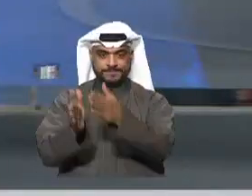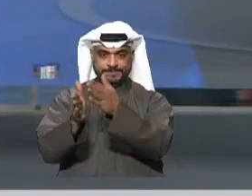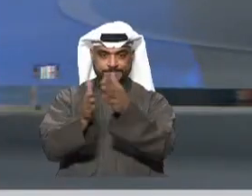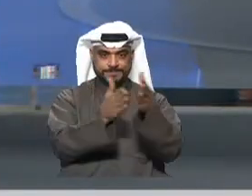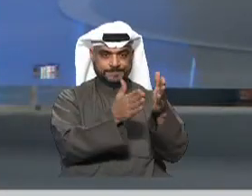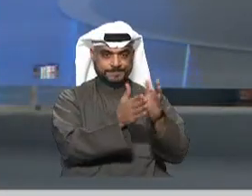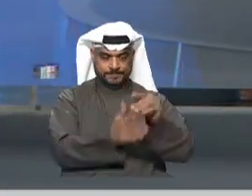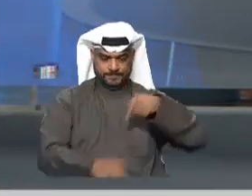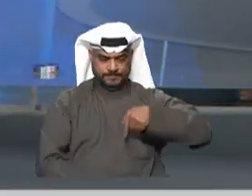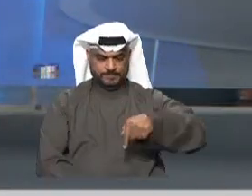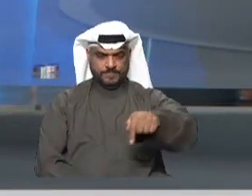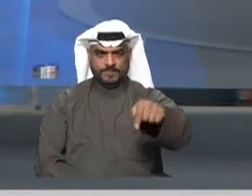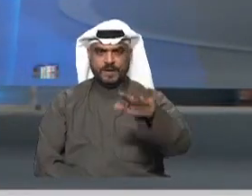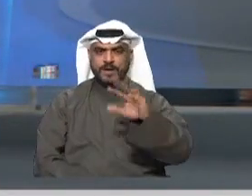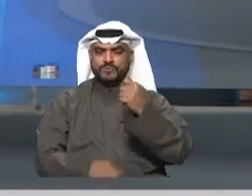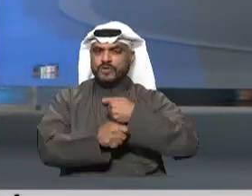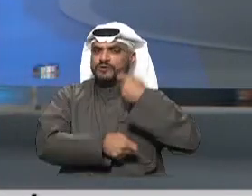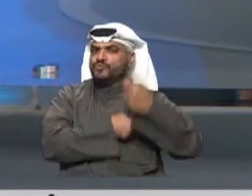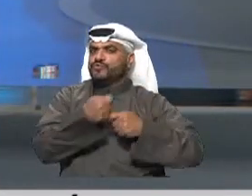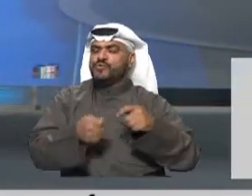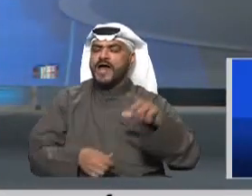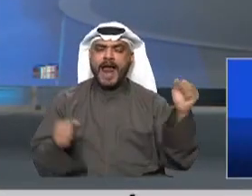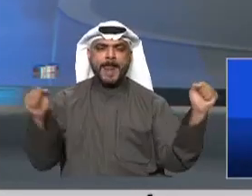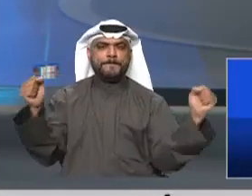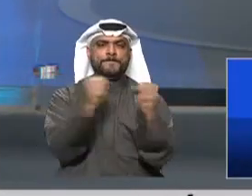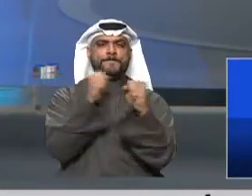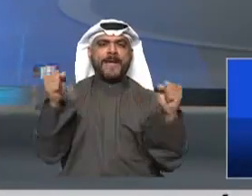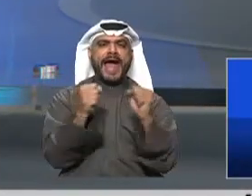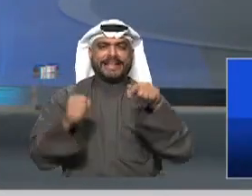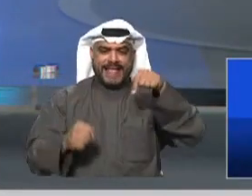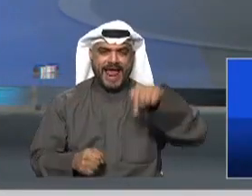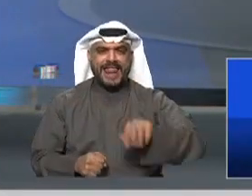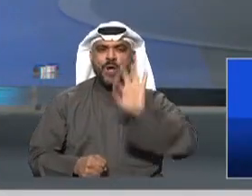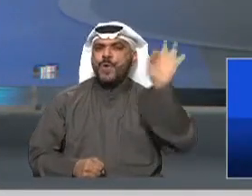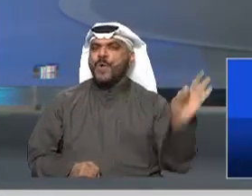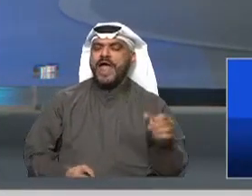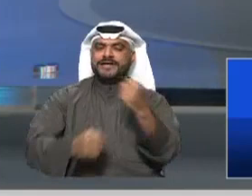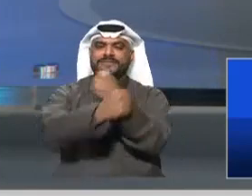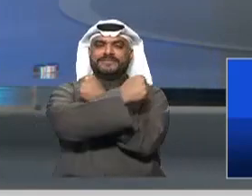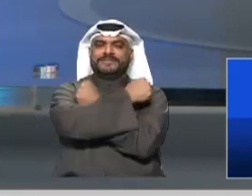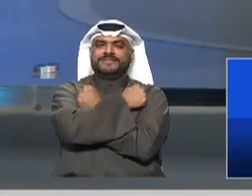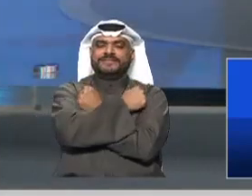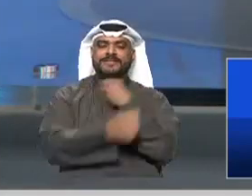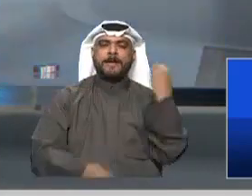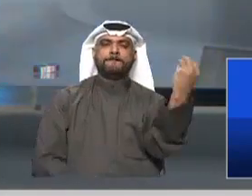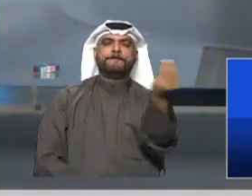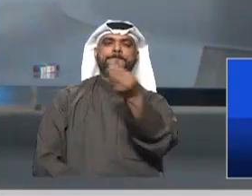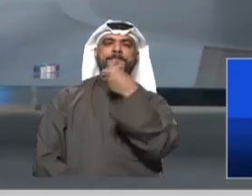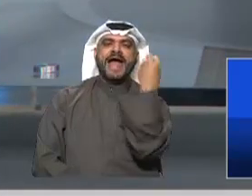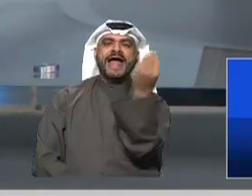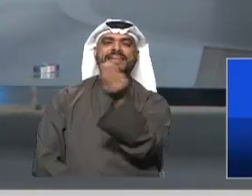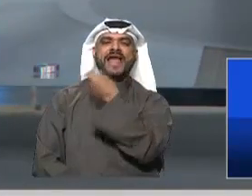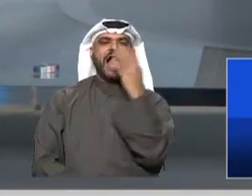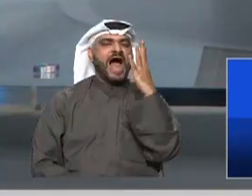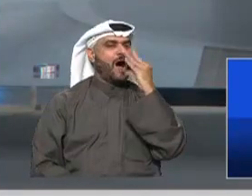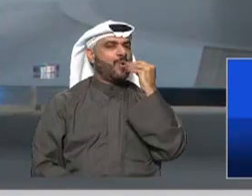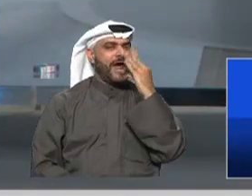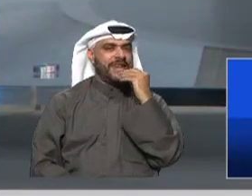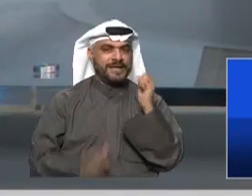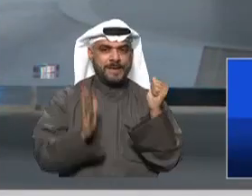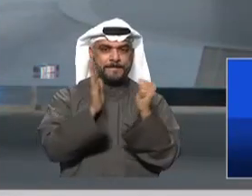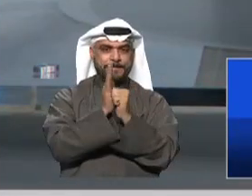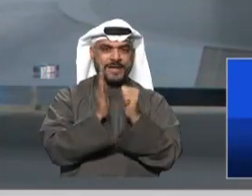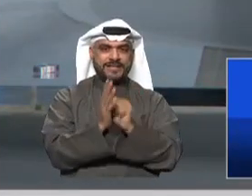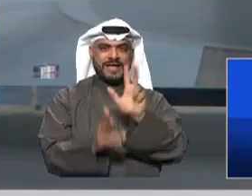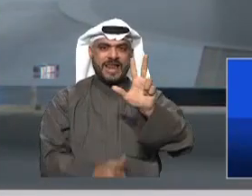ضمن فعاليته في موسم الشتاء يحتضروا متحف بيت العثمان معرضا لدعم المشاريع الصغيره في قريه